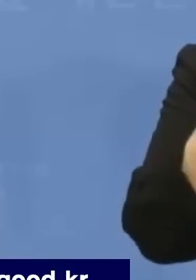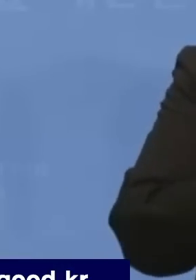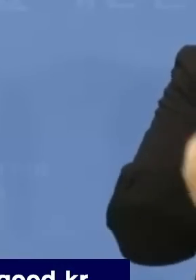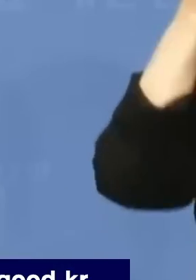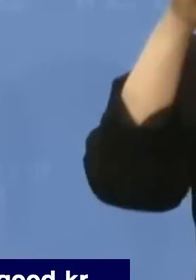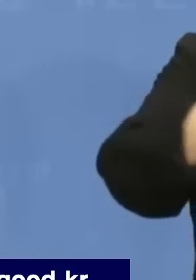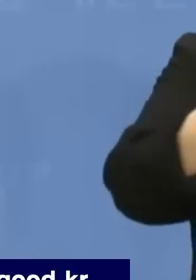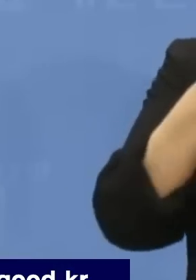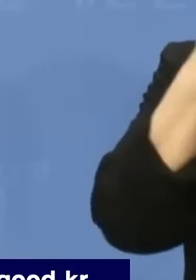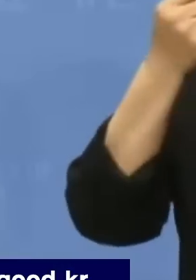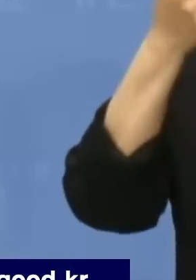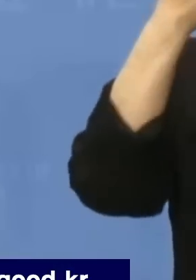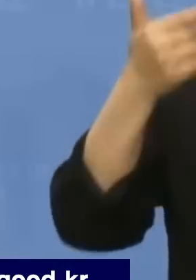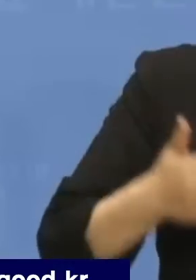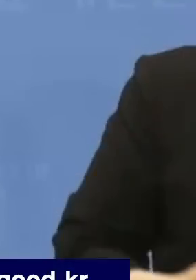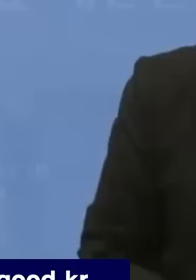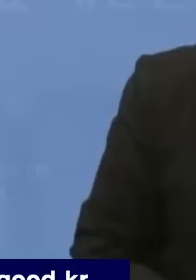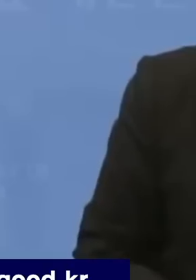더더욱 뚜렷해집니다.